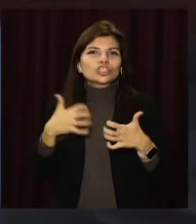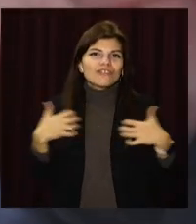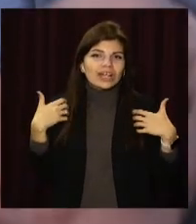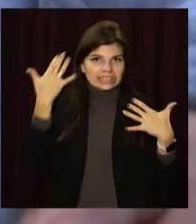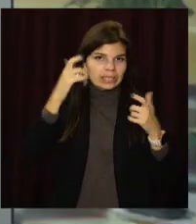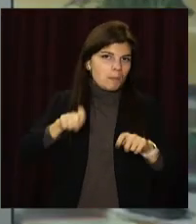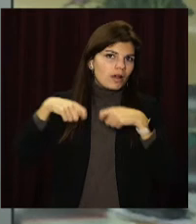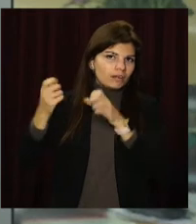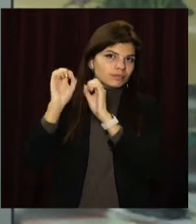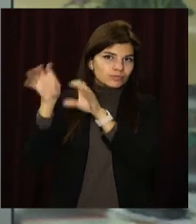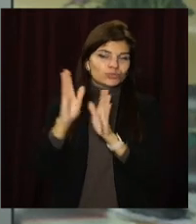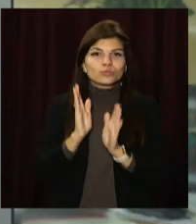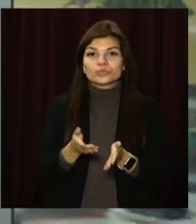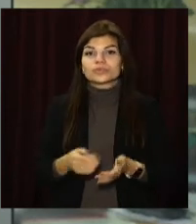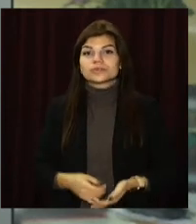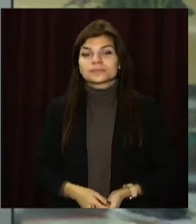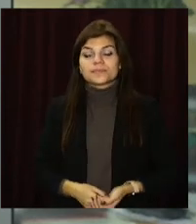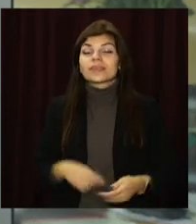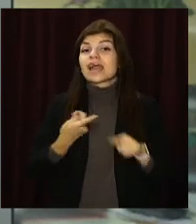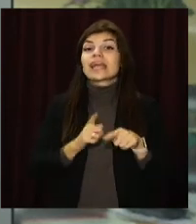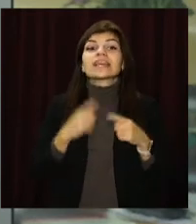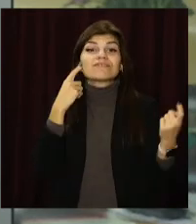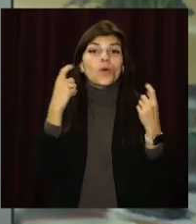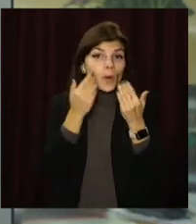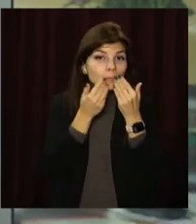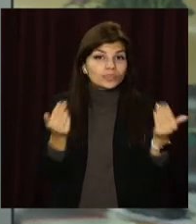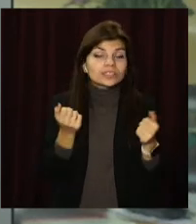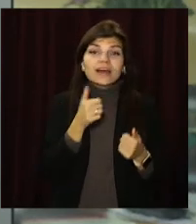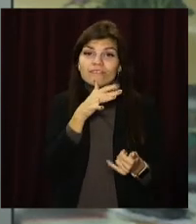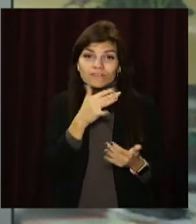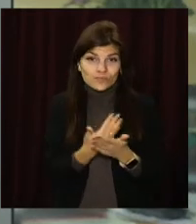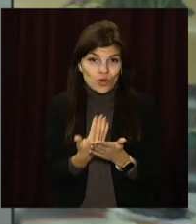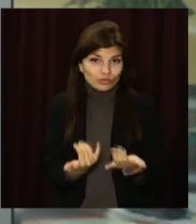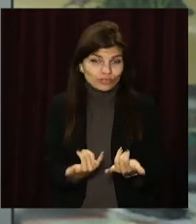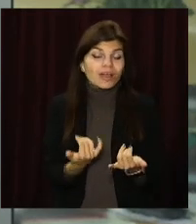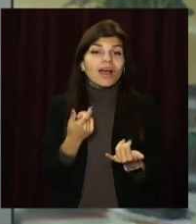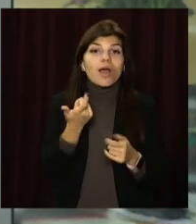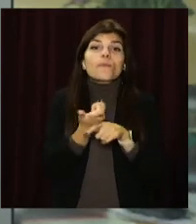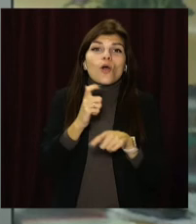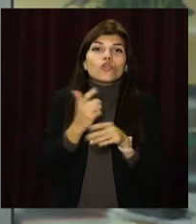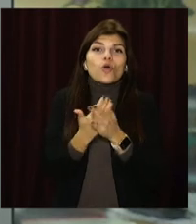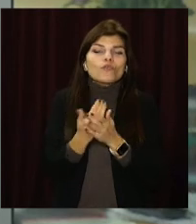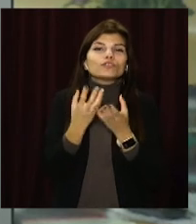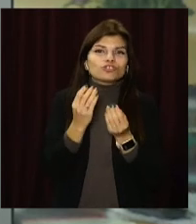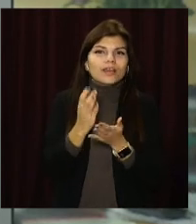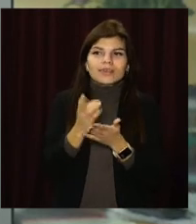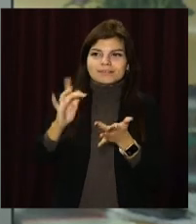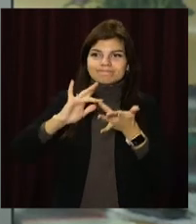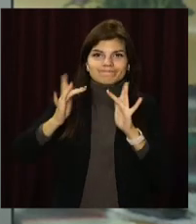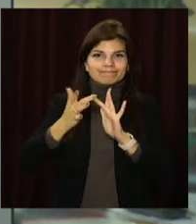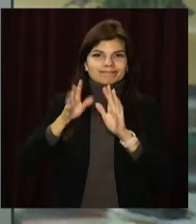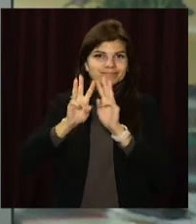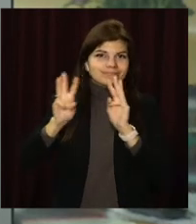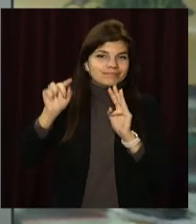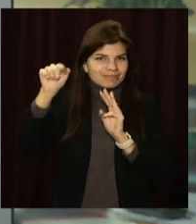відкритий. Це була остання інформація на цю годину. Більше читайте на нашому сайті opentv.media.